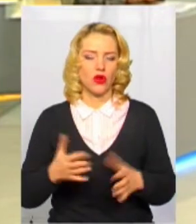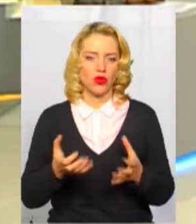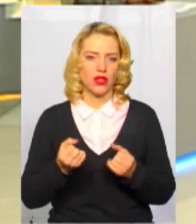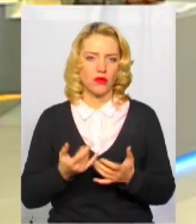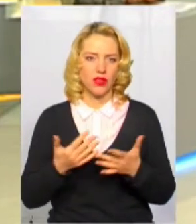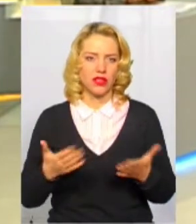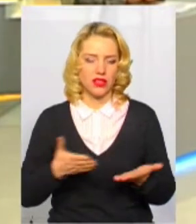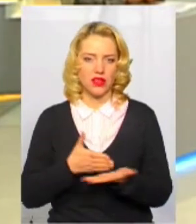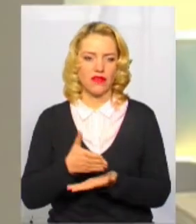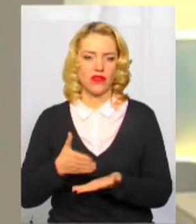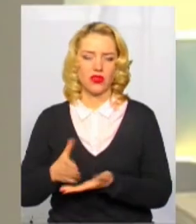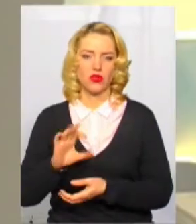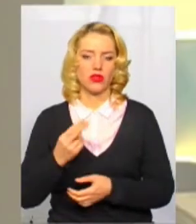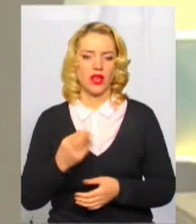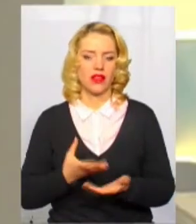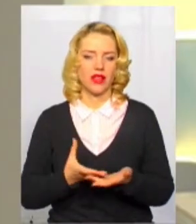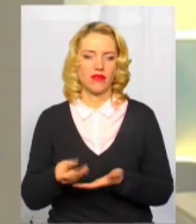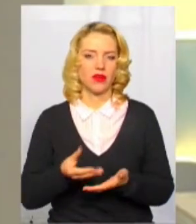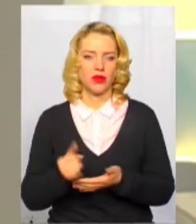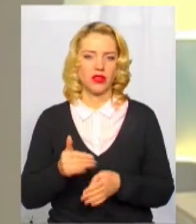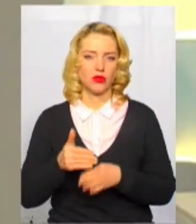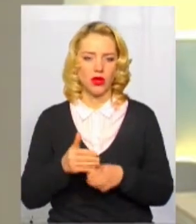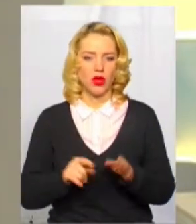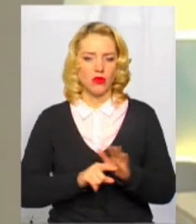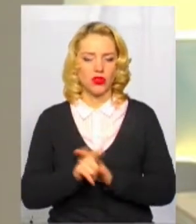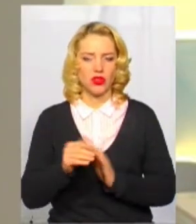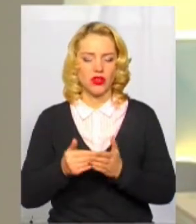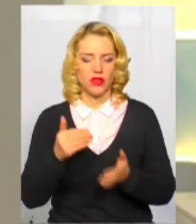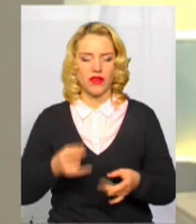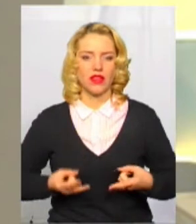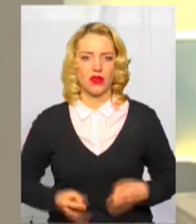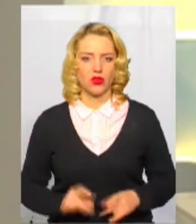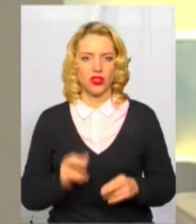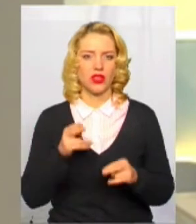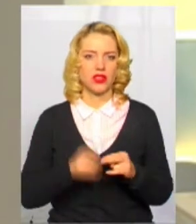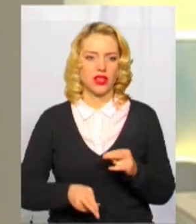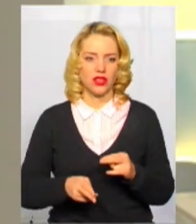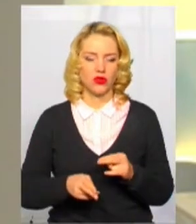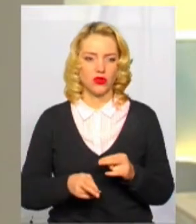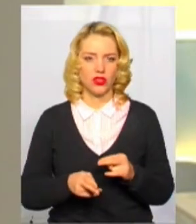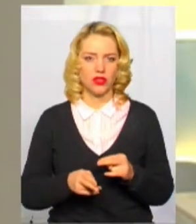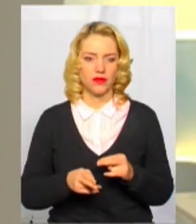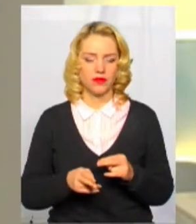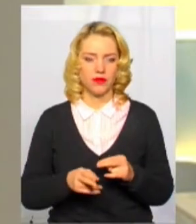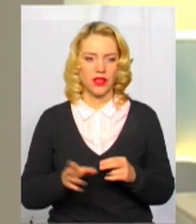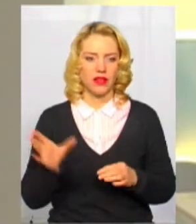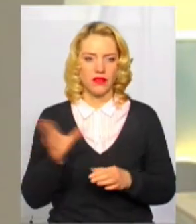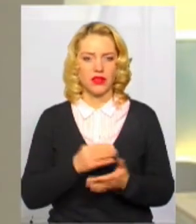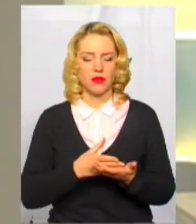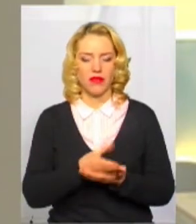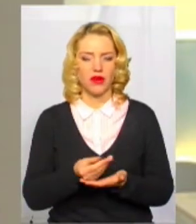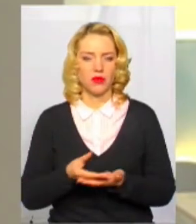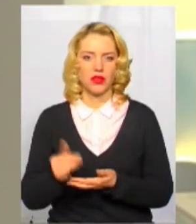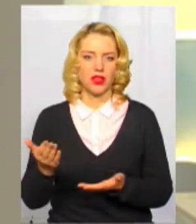соціальних виплат і допомог, починаючи від народження і закінчуючи якби всіми виплатами,